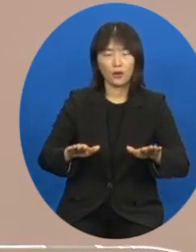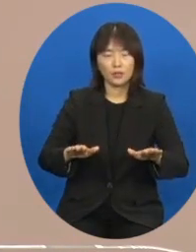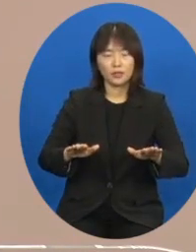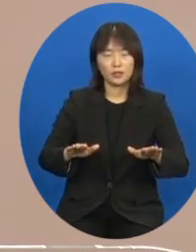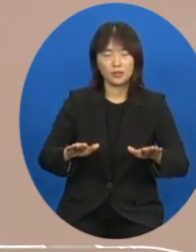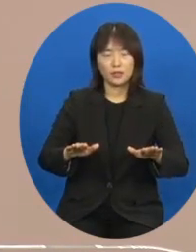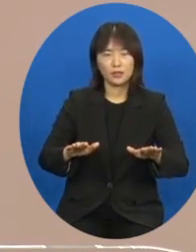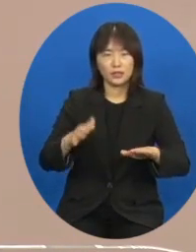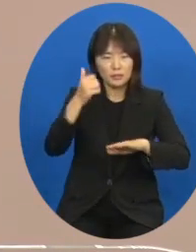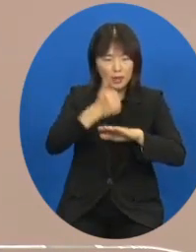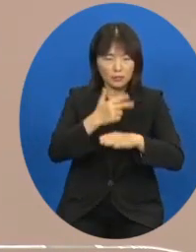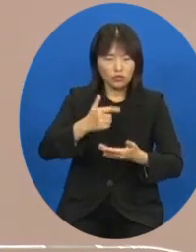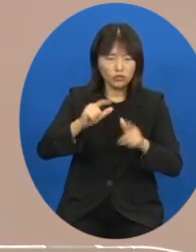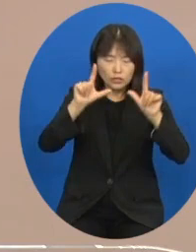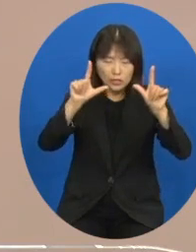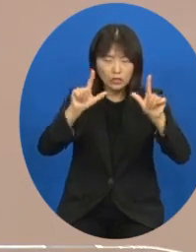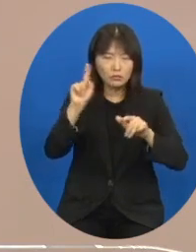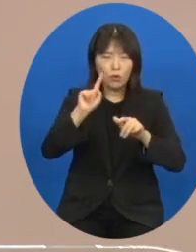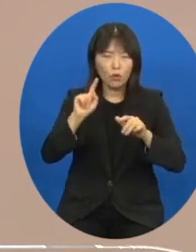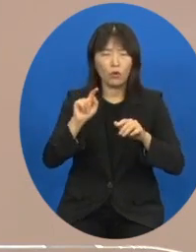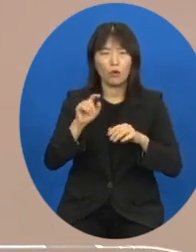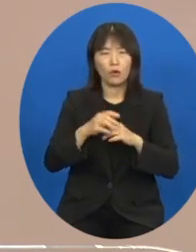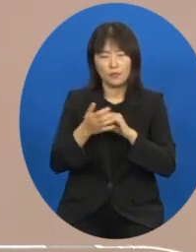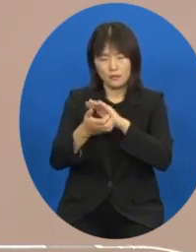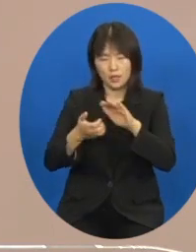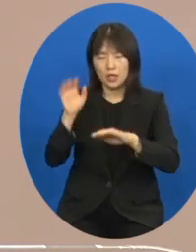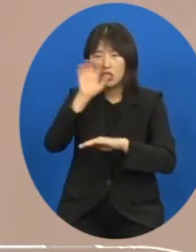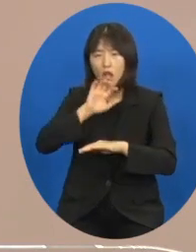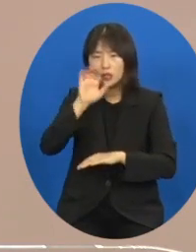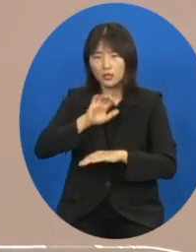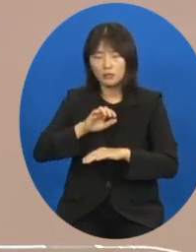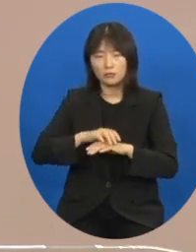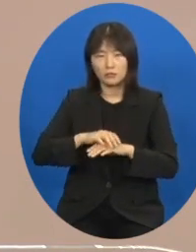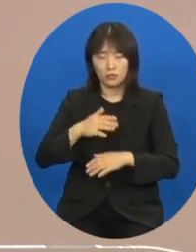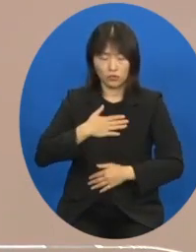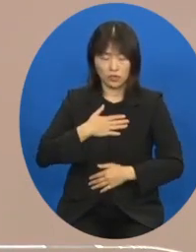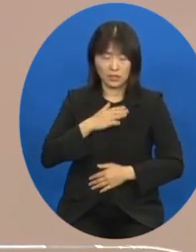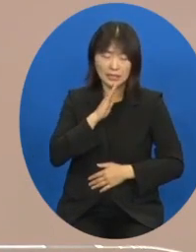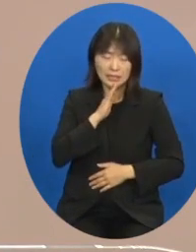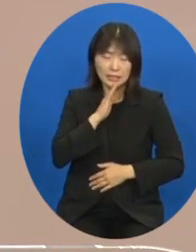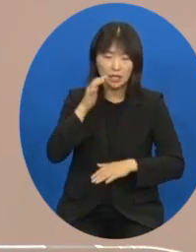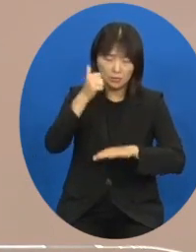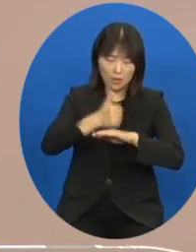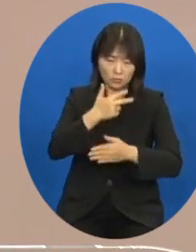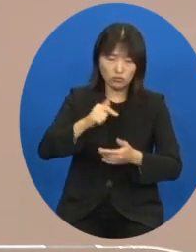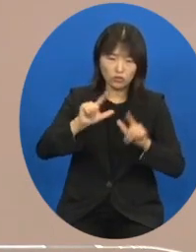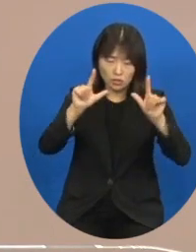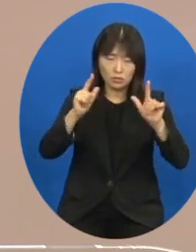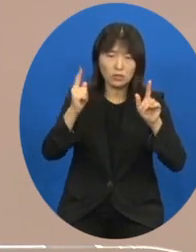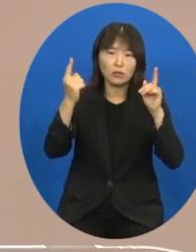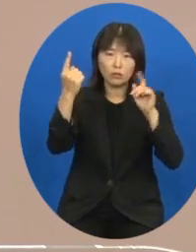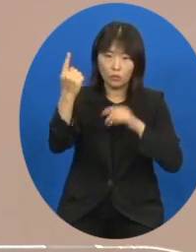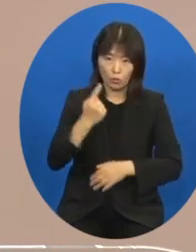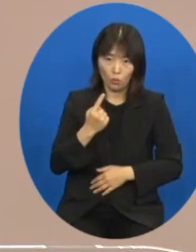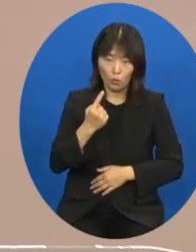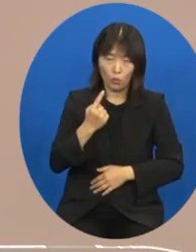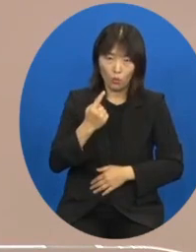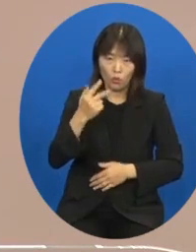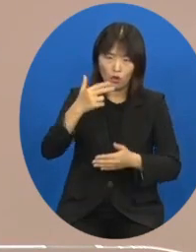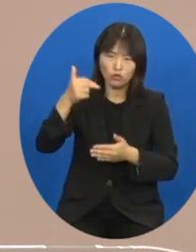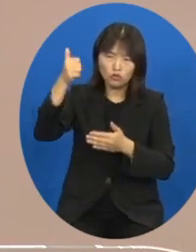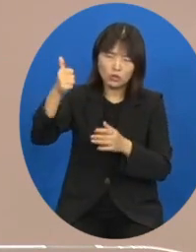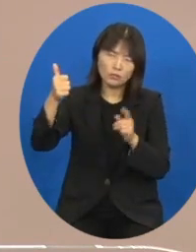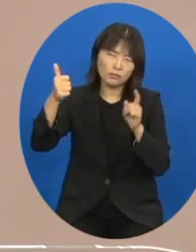연습이에요. 우리에게는 언젠가 진짜 마지막 주일이 옵니다. 이제는 주님 앞에 대면해서 서야